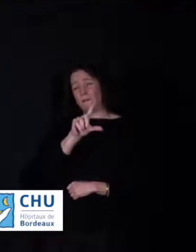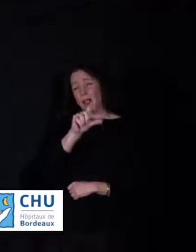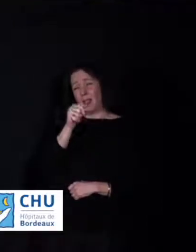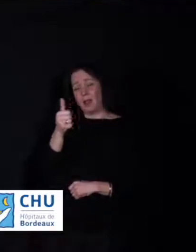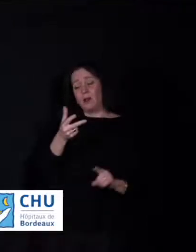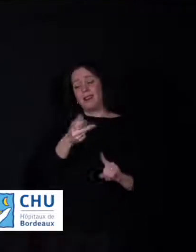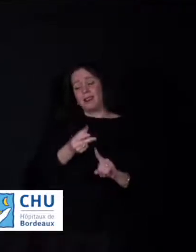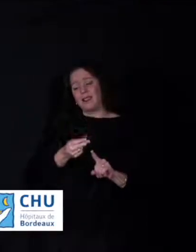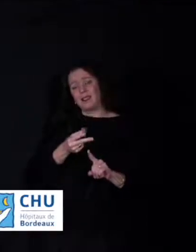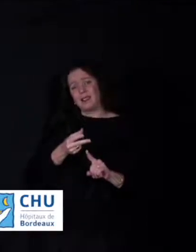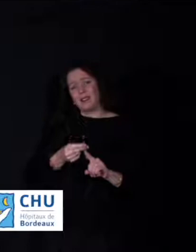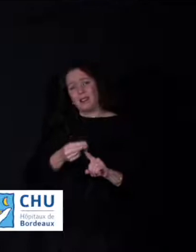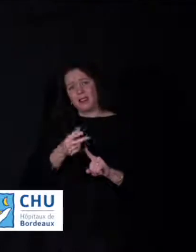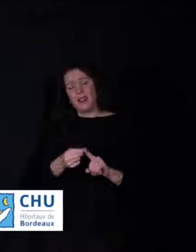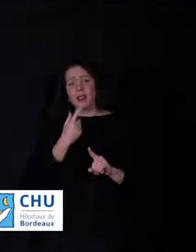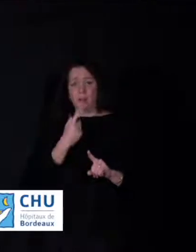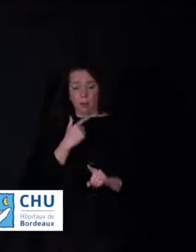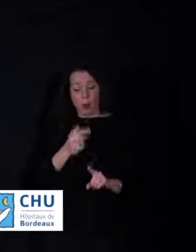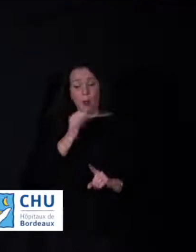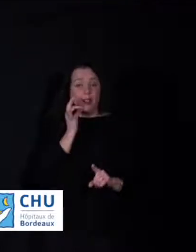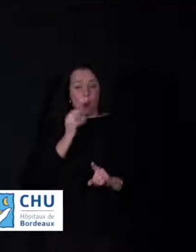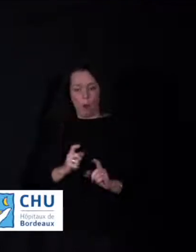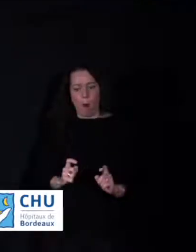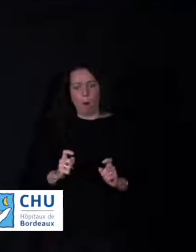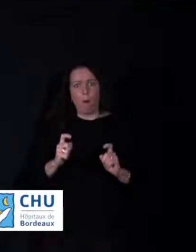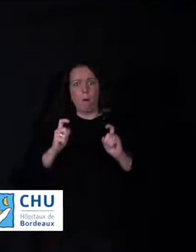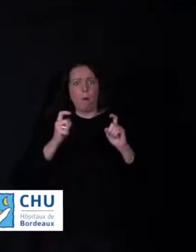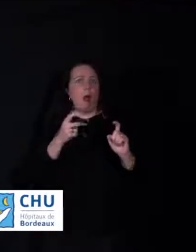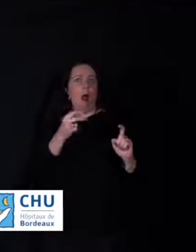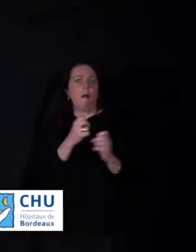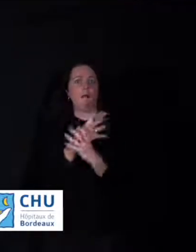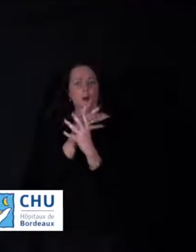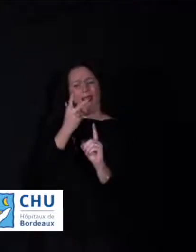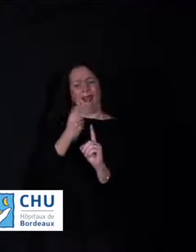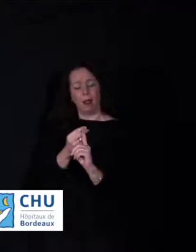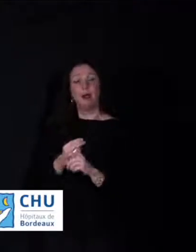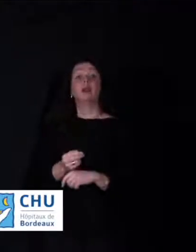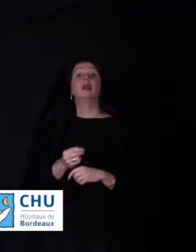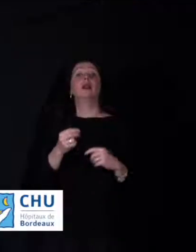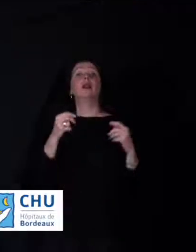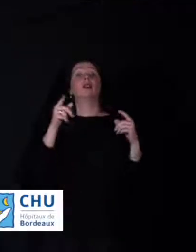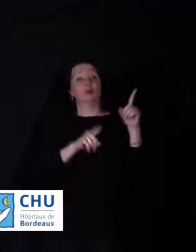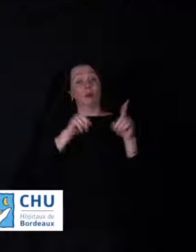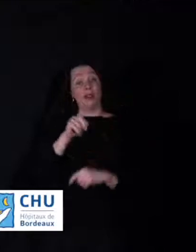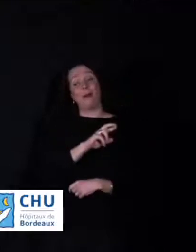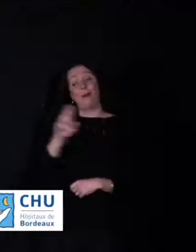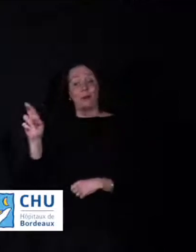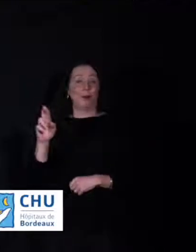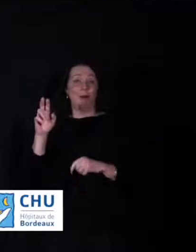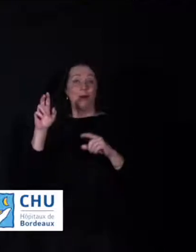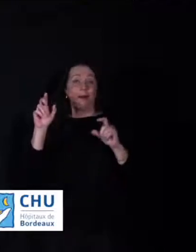plus atténué au virus le plus virulent. Le 27 juillet, Joseph regagne son Alsace natale.